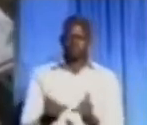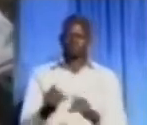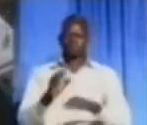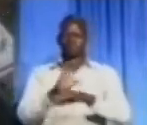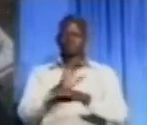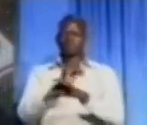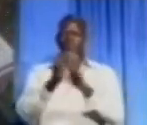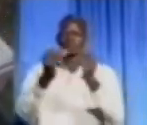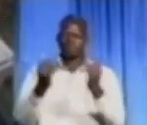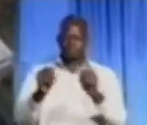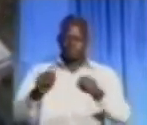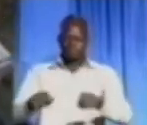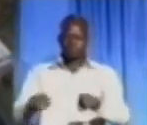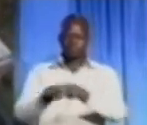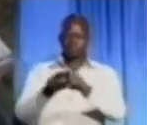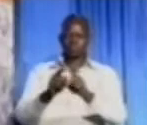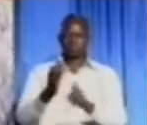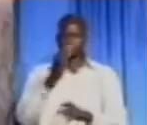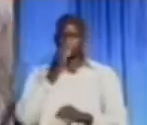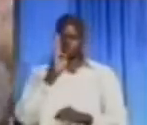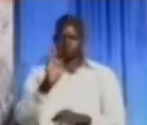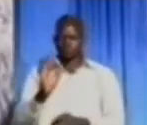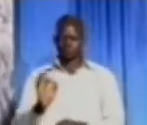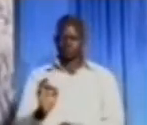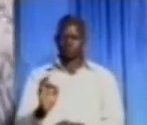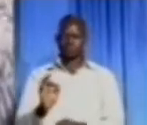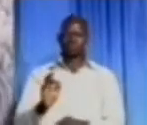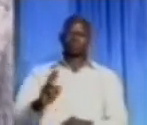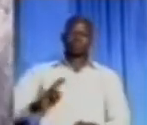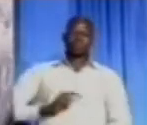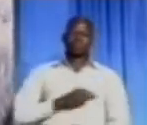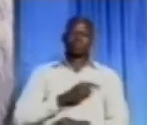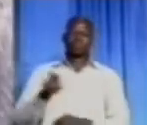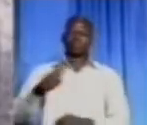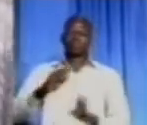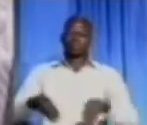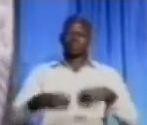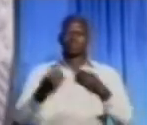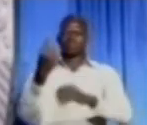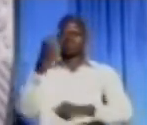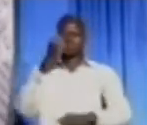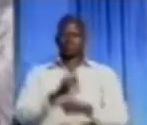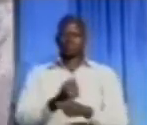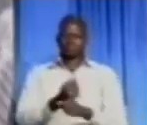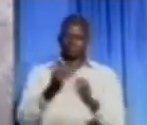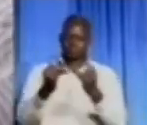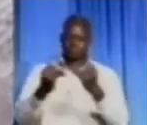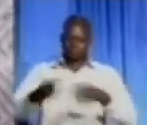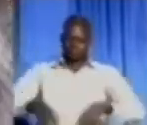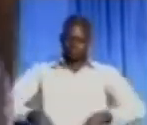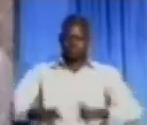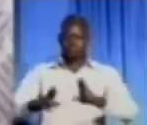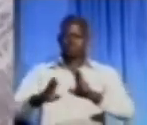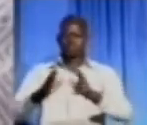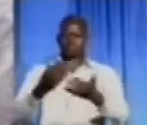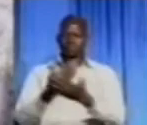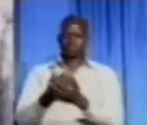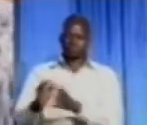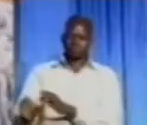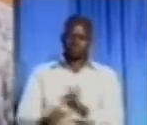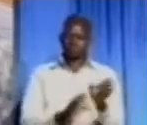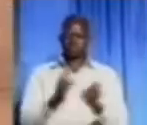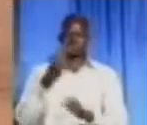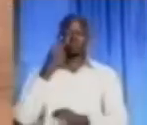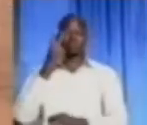aussi de consommer nos produits. Nous, on vous donne une année, si la route est bitumée, vous allez voir si les Moussila pourront se comparer à